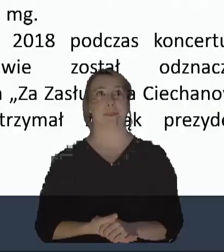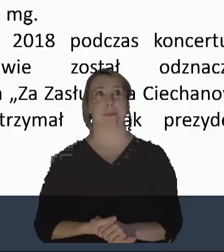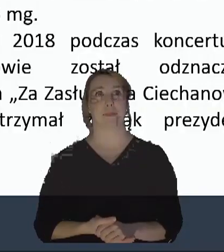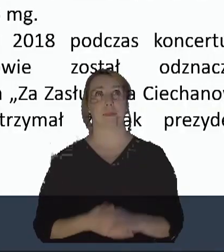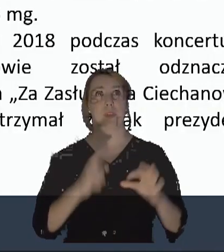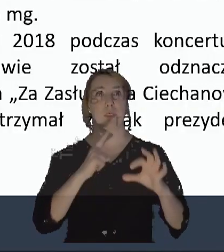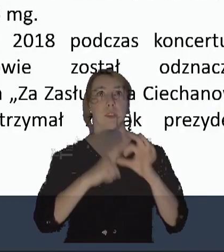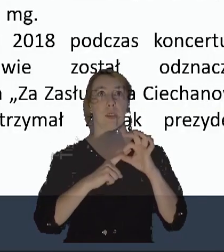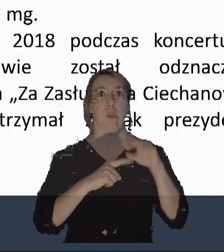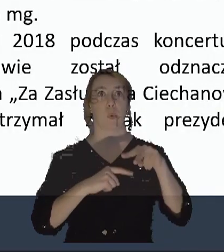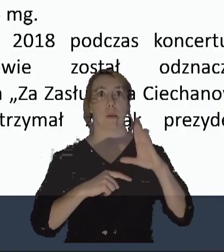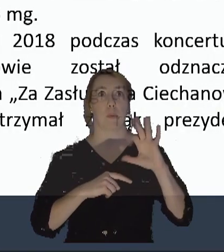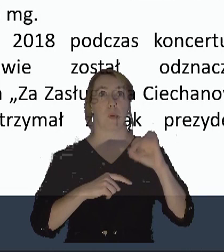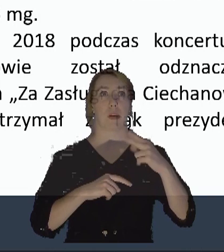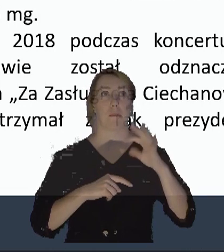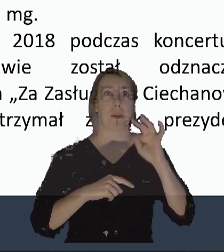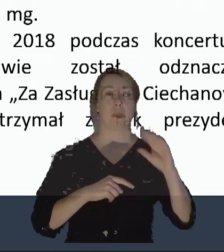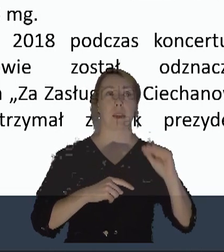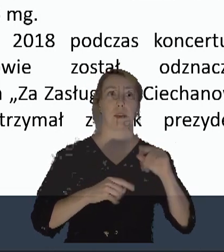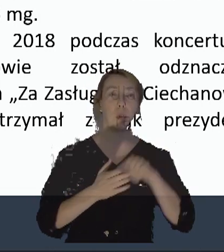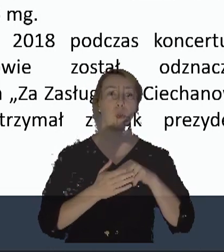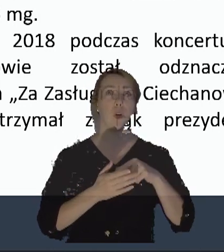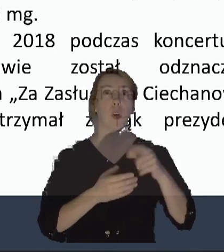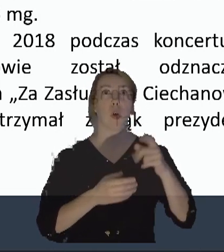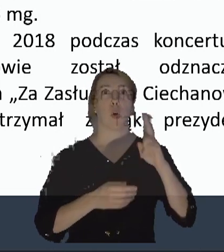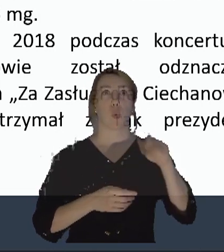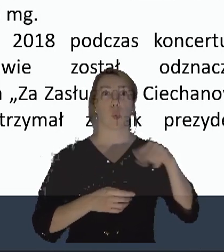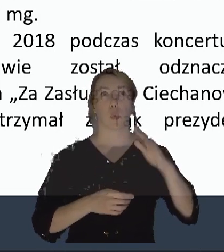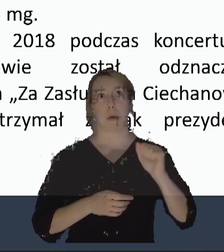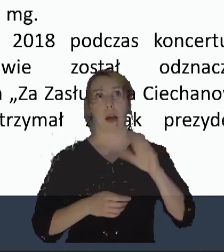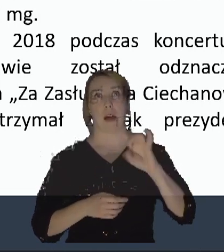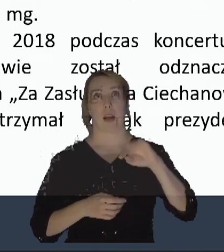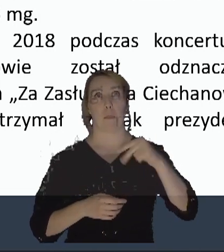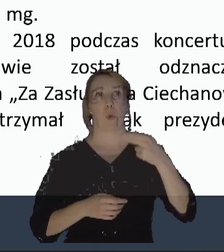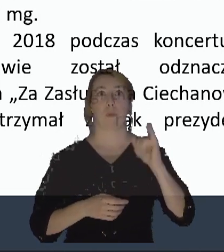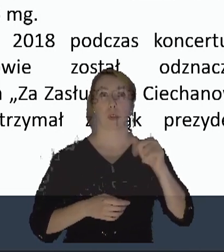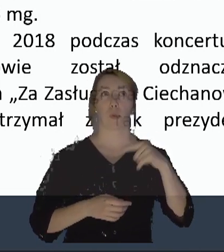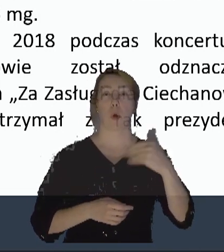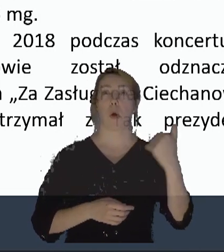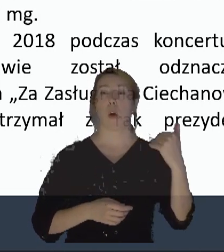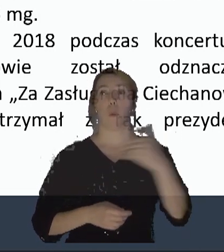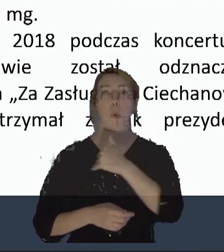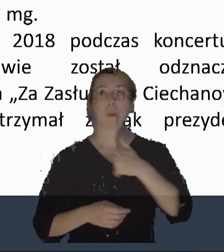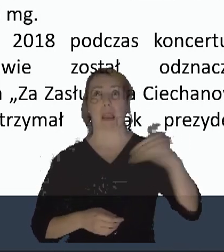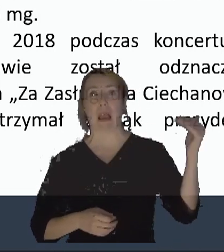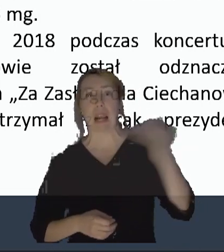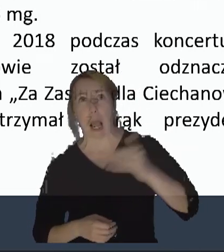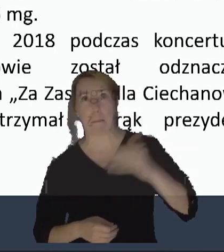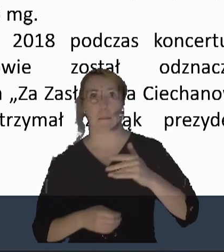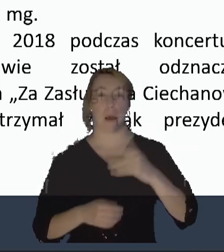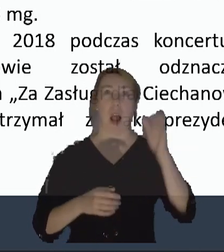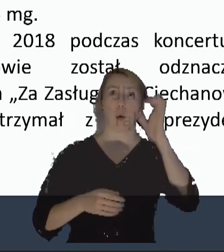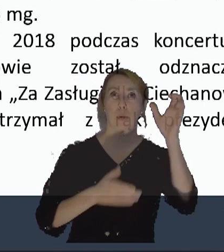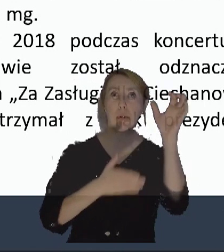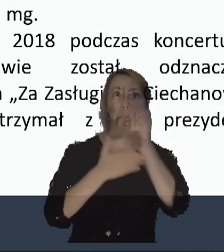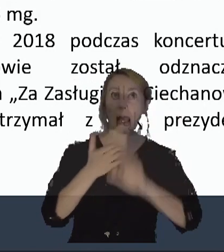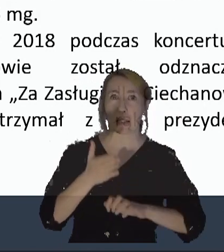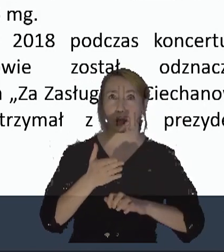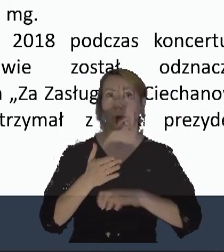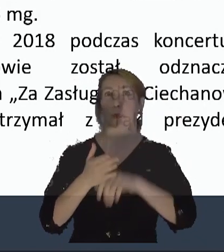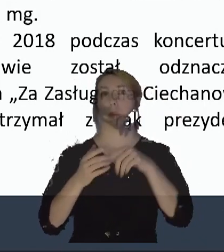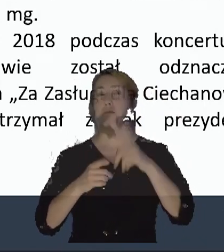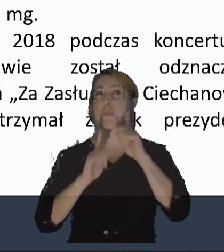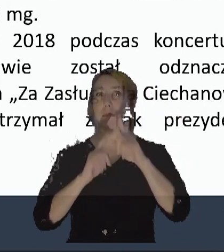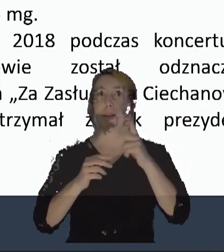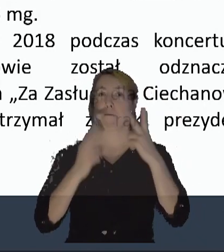Kłebo na fide, czyli inaczej Kuba Grabowski, to polski raper, piosenkarz, autor tekstów i naprawdę ważny